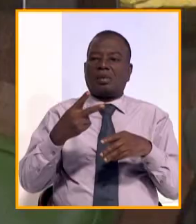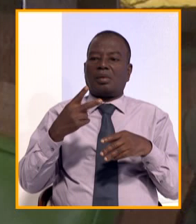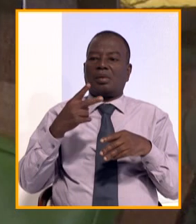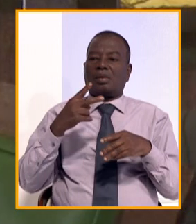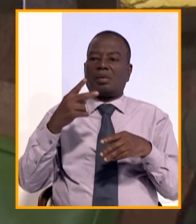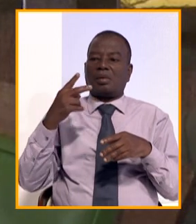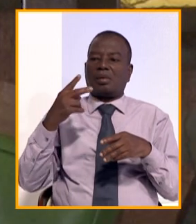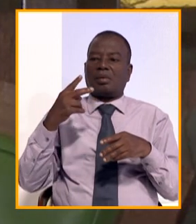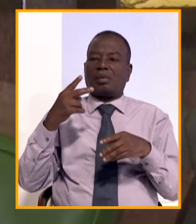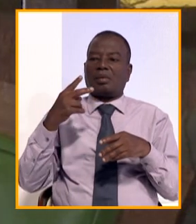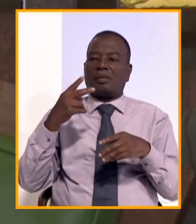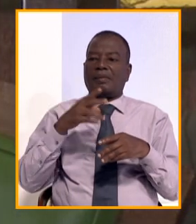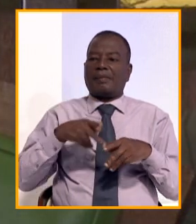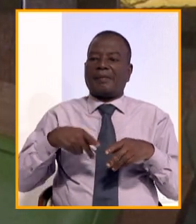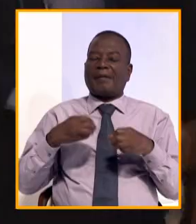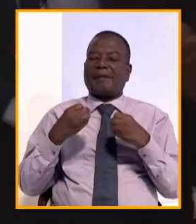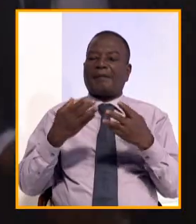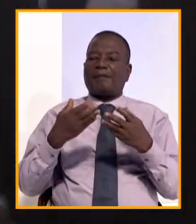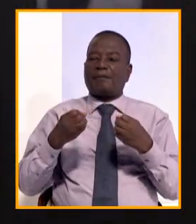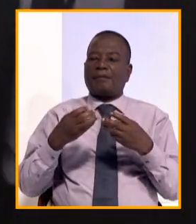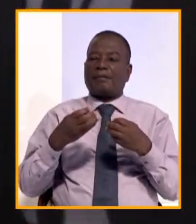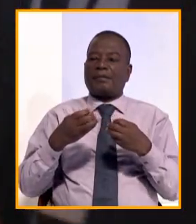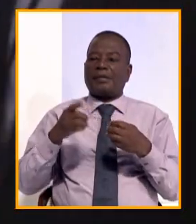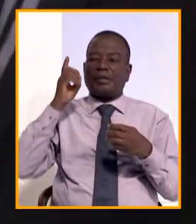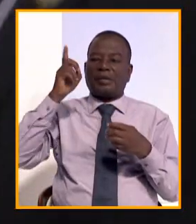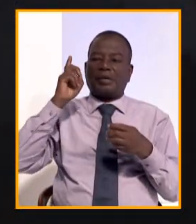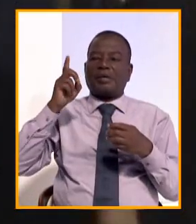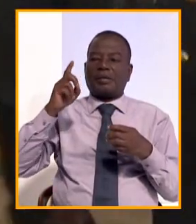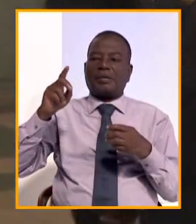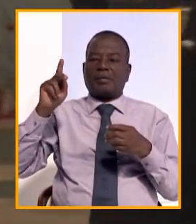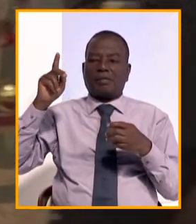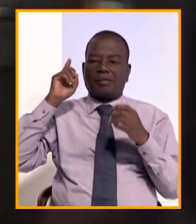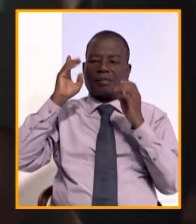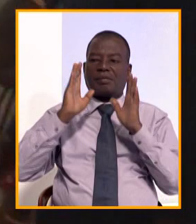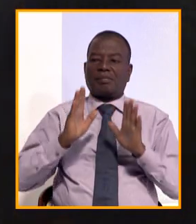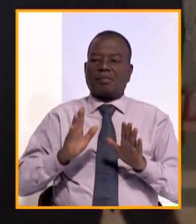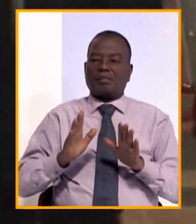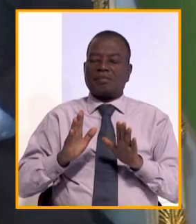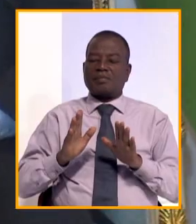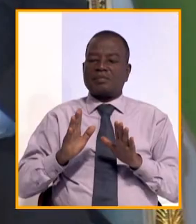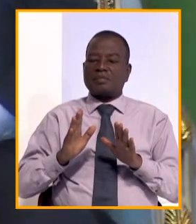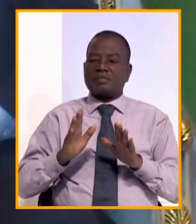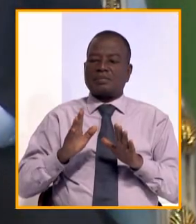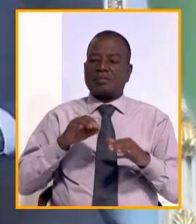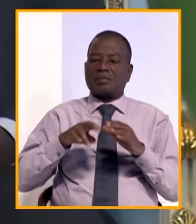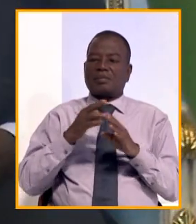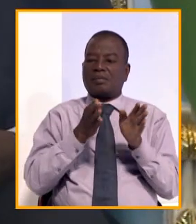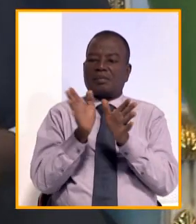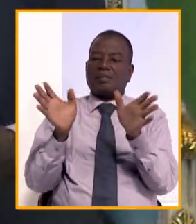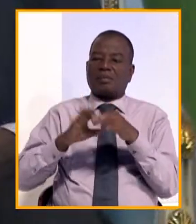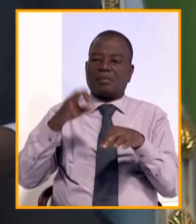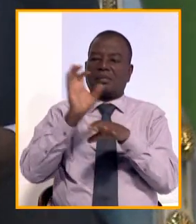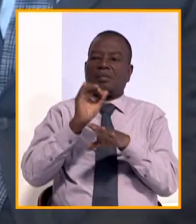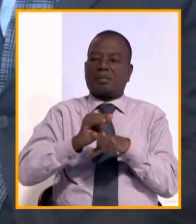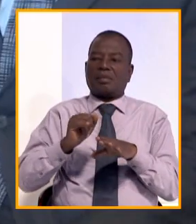diplomatie ambitieuse et performante. La diplomatie parlementaire est un autre axe de rayonnement de la Côte d'Ivoire. Une ambition